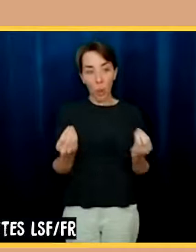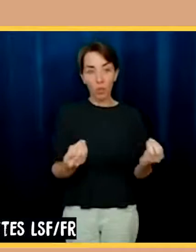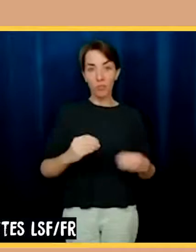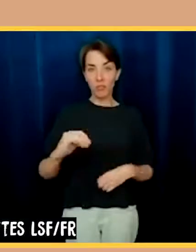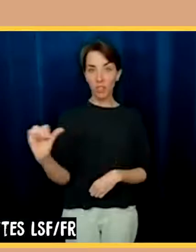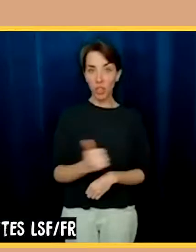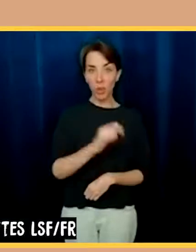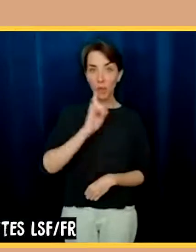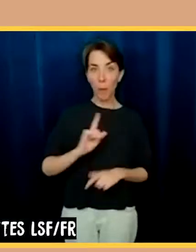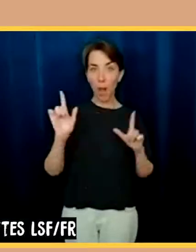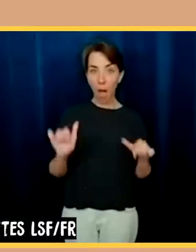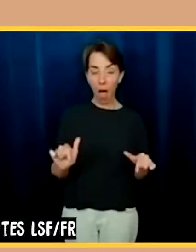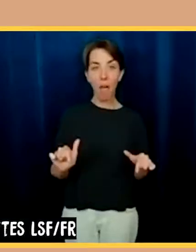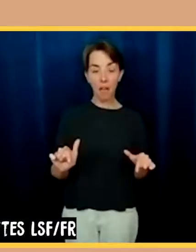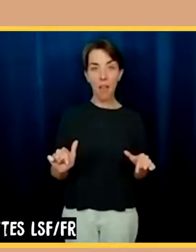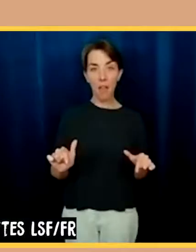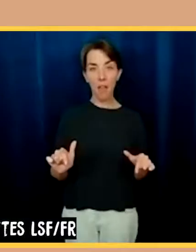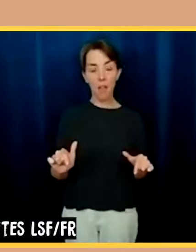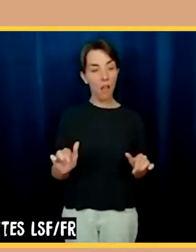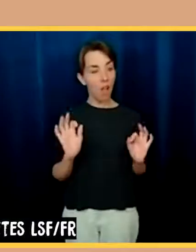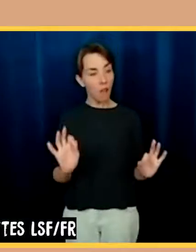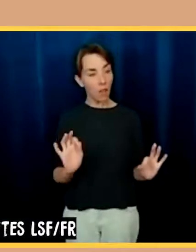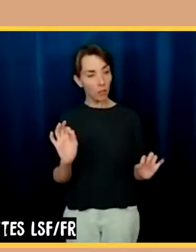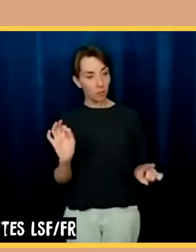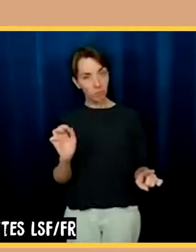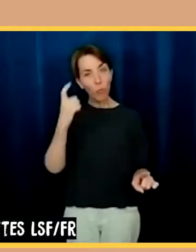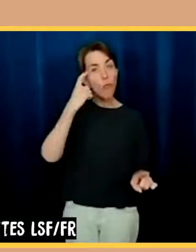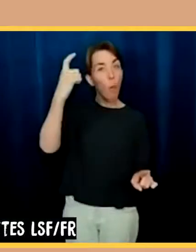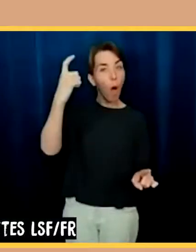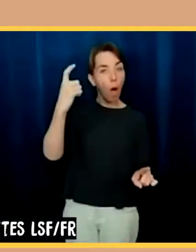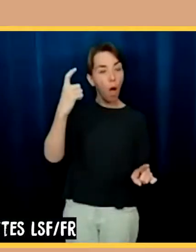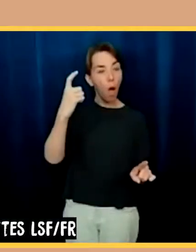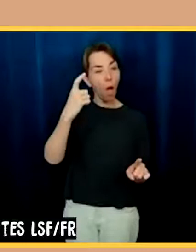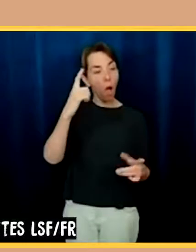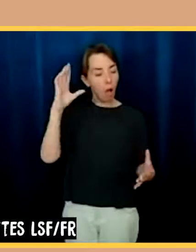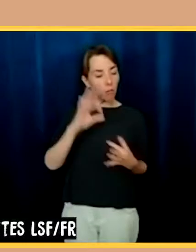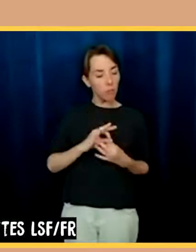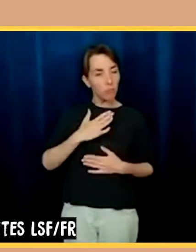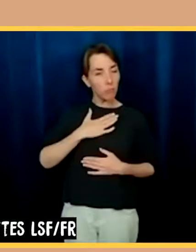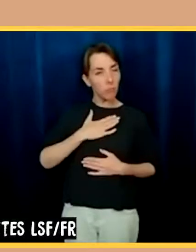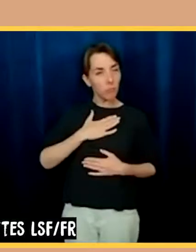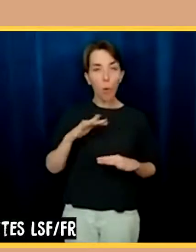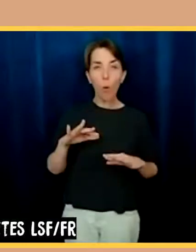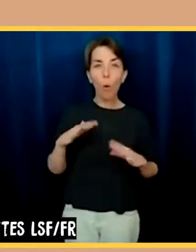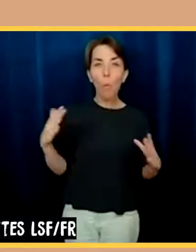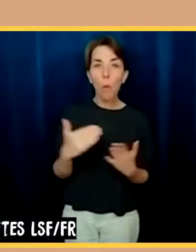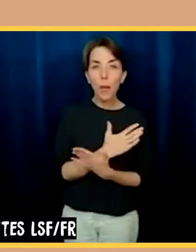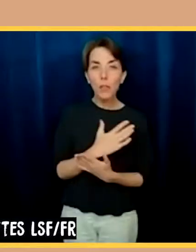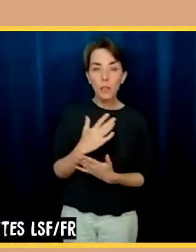pouvoir aborder la question de la foi et du rapport intime qu'elles ont à ce lien, enfin, au lien au